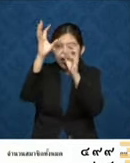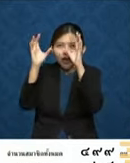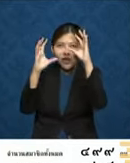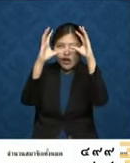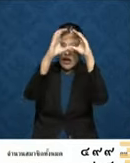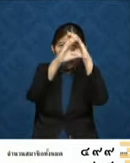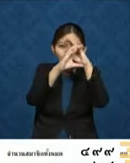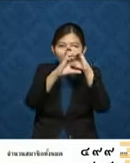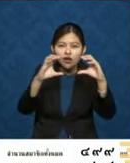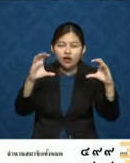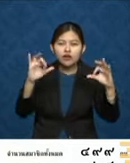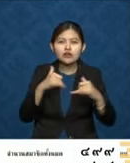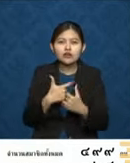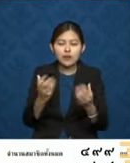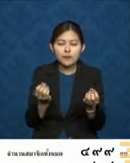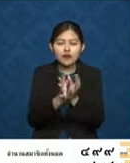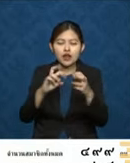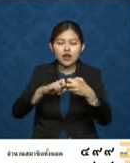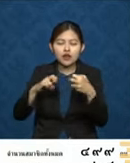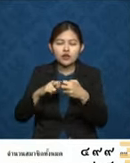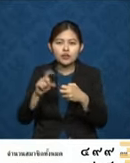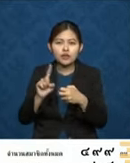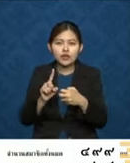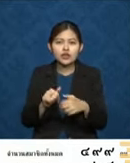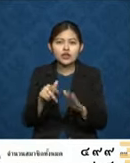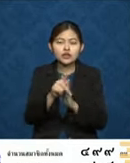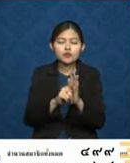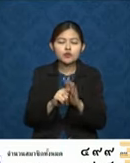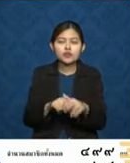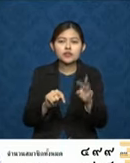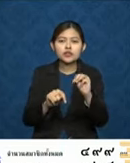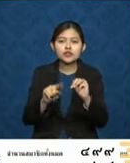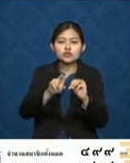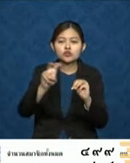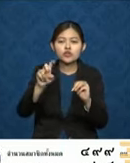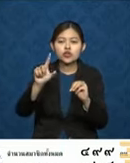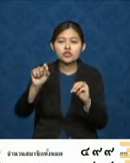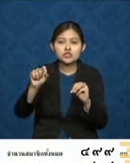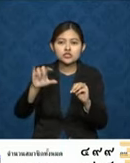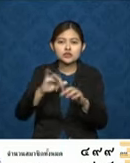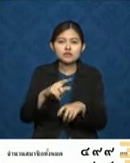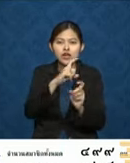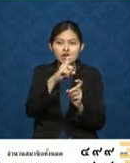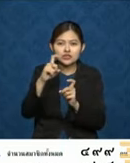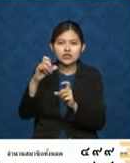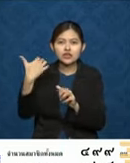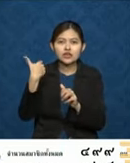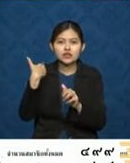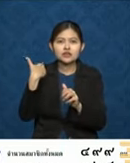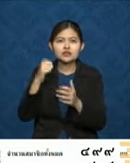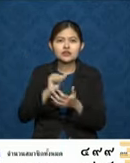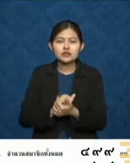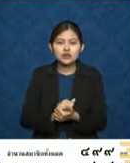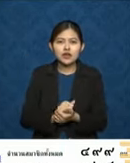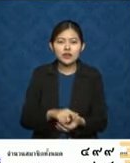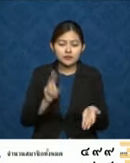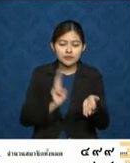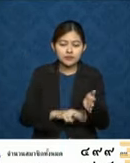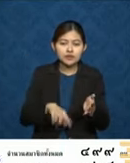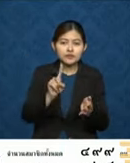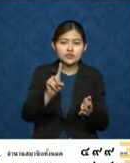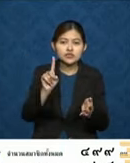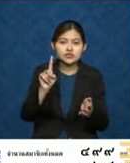ปัญญหาตามมาตรา 220นะครับผู้ที่เผาแล้วทำให้น่าจะเกิดอันตรายเนี่ยมีโทษจำคุกไม่เกิน 7ปีปรับไม่เกิน 140,000